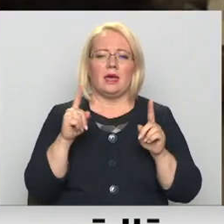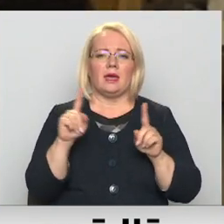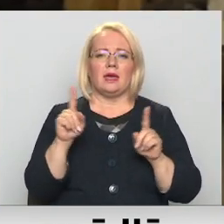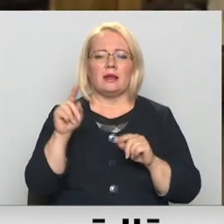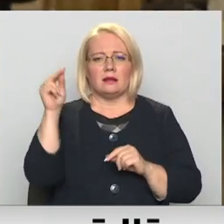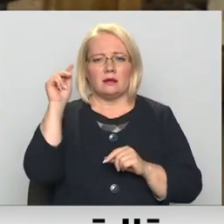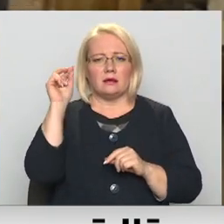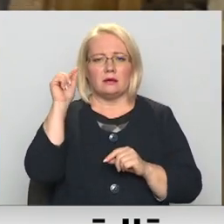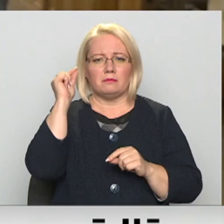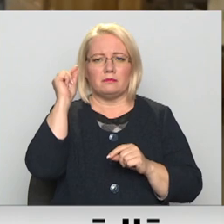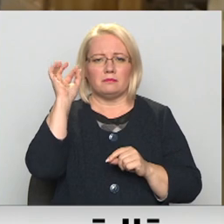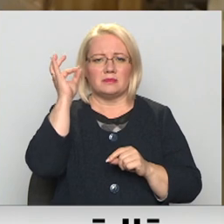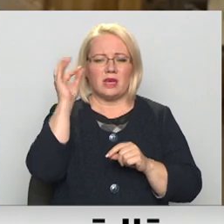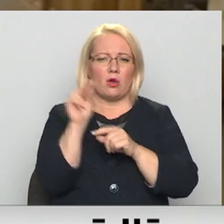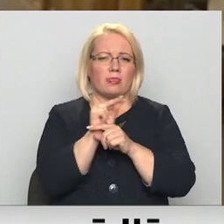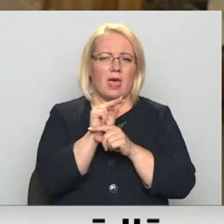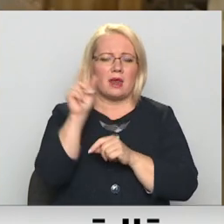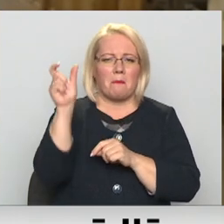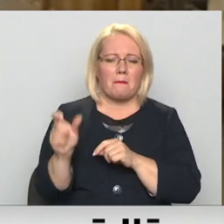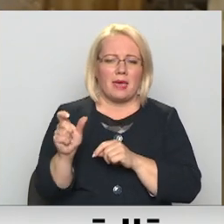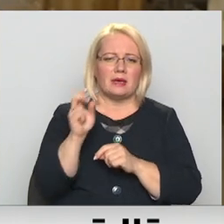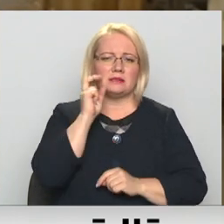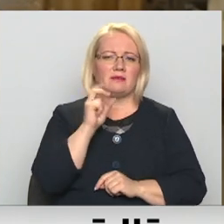psihoterapeits vecākiem, skolotājs šobrīd